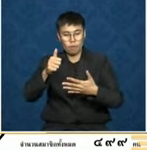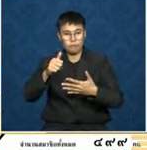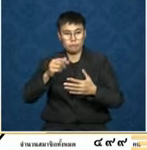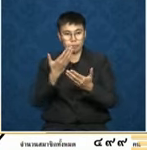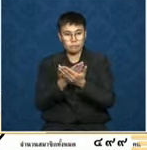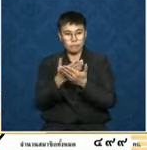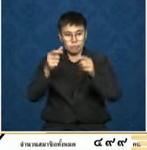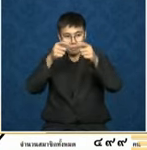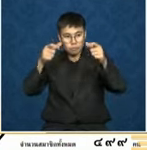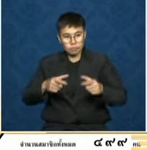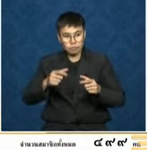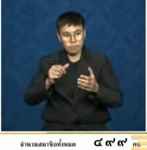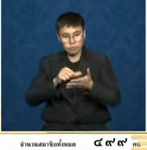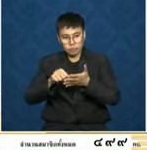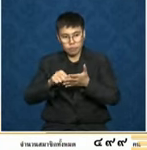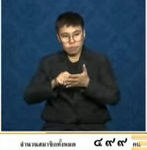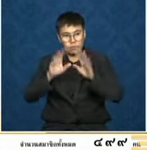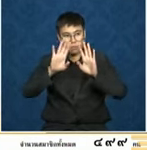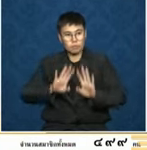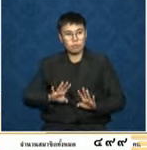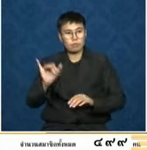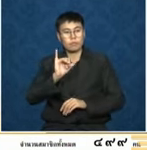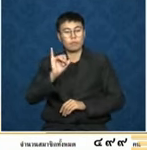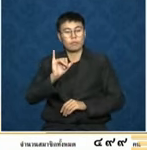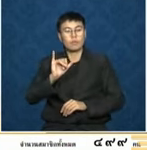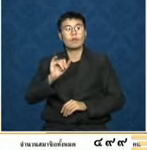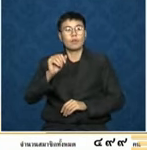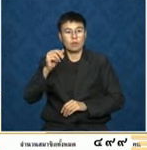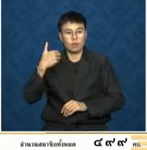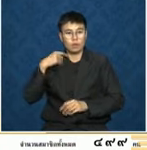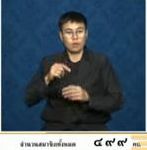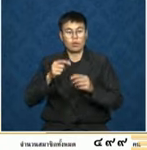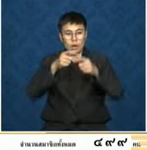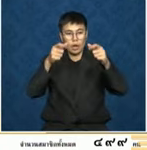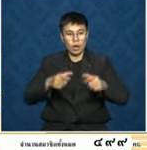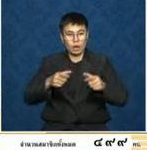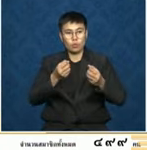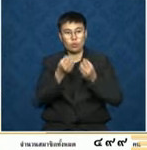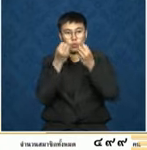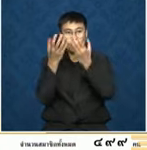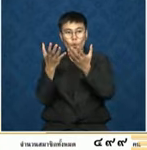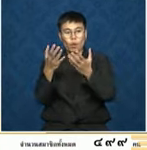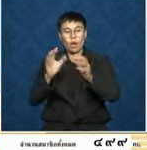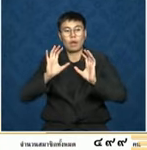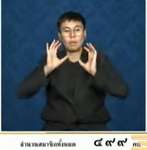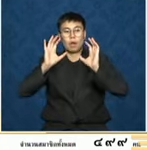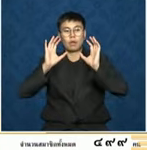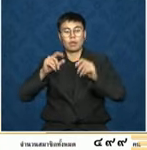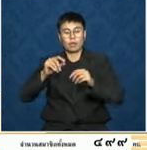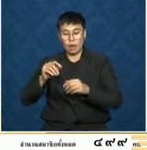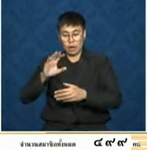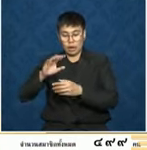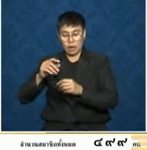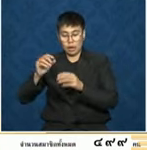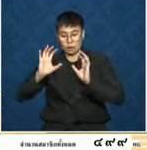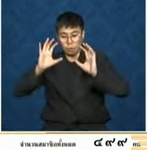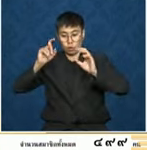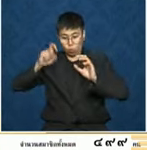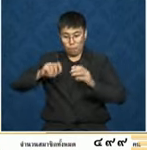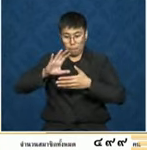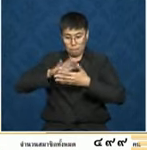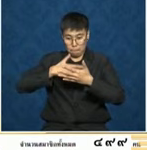จจะมีการปรับเปลี่ยนรูปแบบนะครับเรื่องการรีพอร์ตให้กับทางหน่วยงานภาครัฐหรือหน่วยงานภาครัฐเองก็ต้องปรับเปลี่ยนรูปแบบรายงานนะครับแล้วก็ต้องมี